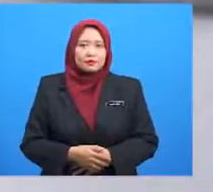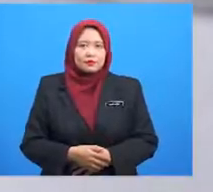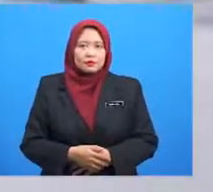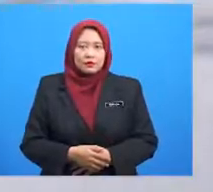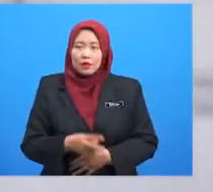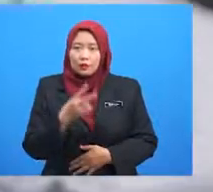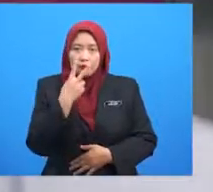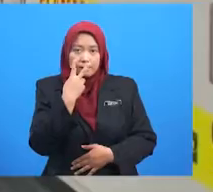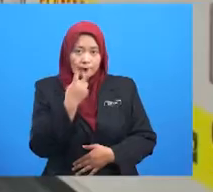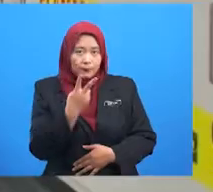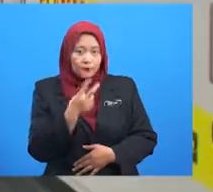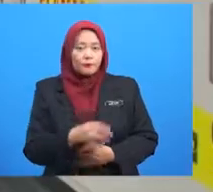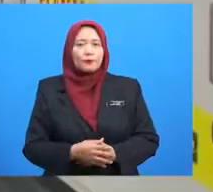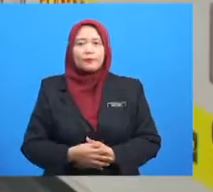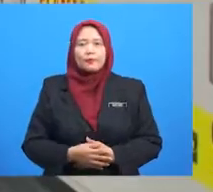Perhatikan,